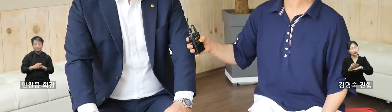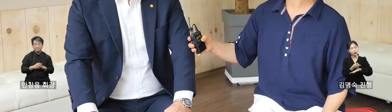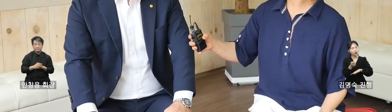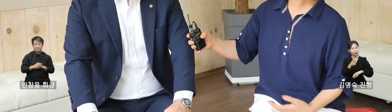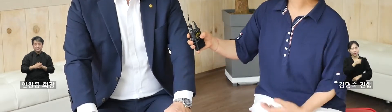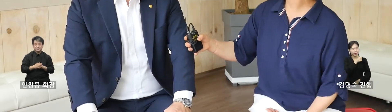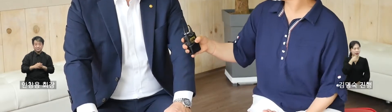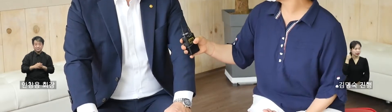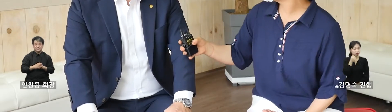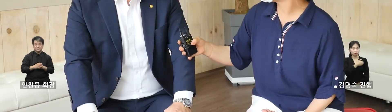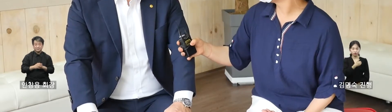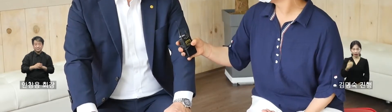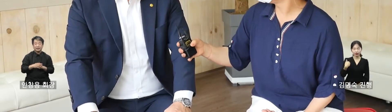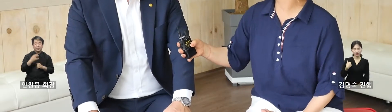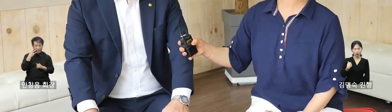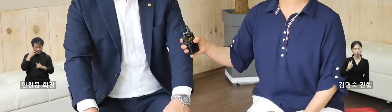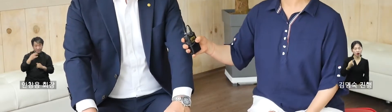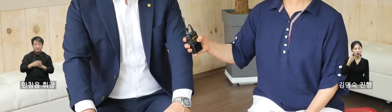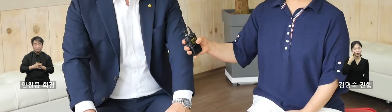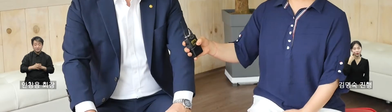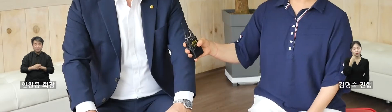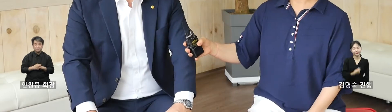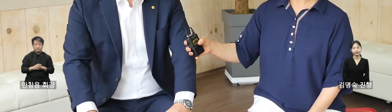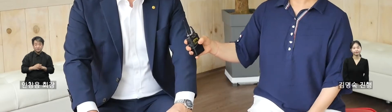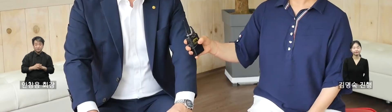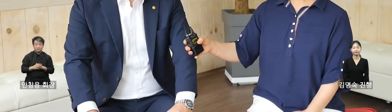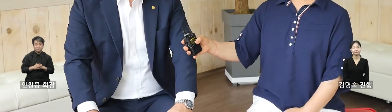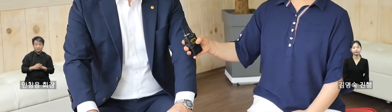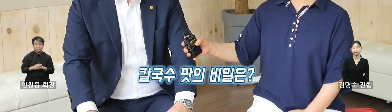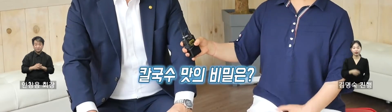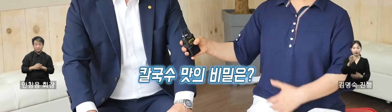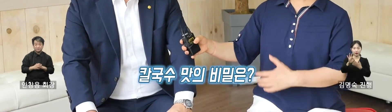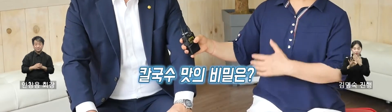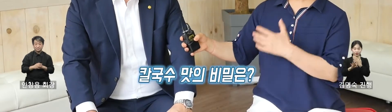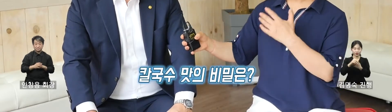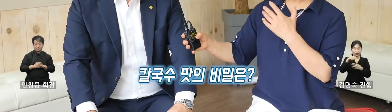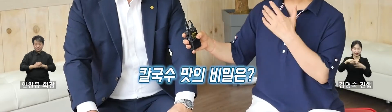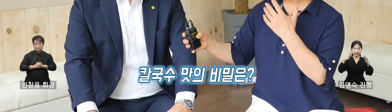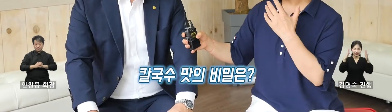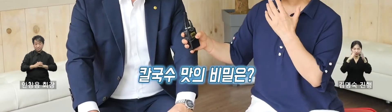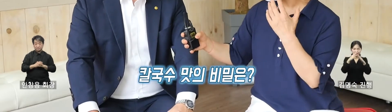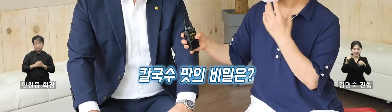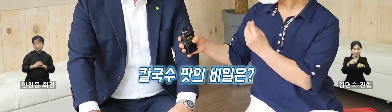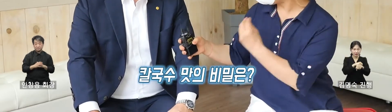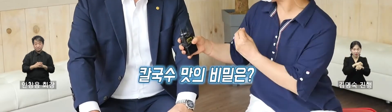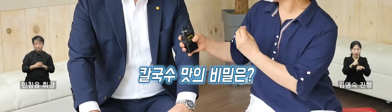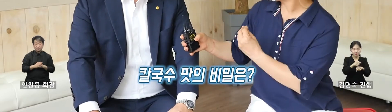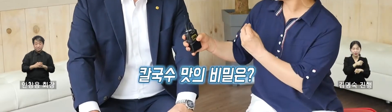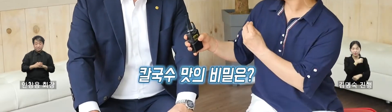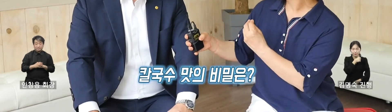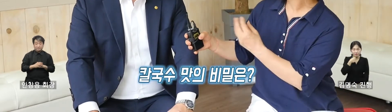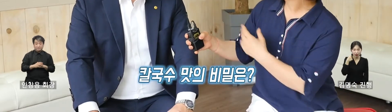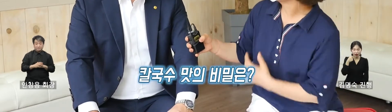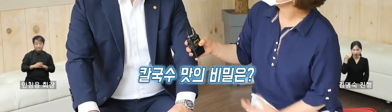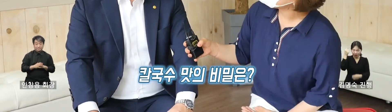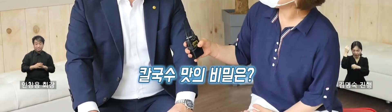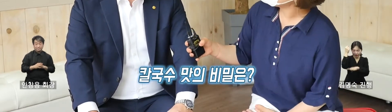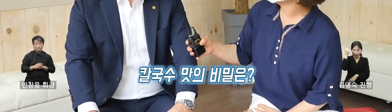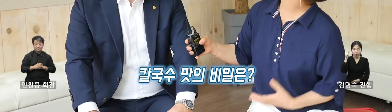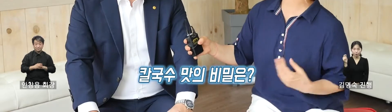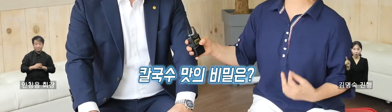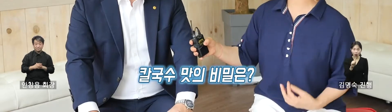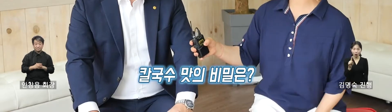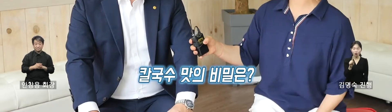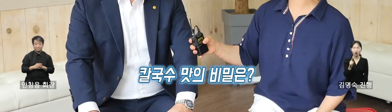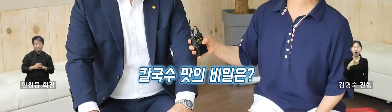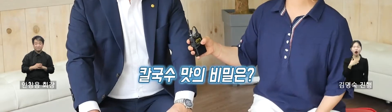네. 아, 맛을 보면 알겠죠. 네, 예. 네. 그러면 이 집만의 어떤 특별한 맛은 어디서 나오나? 그걸 또 좀